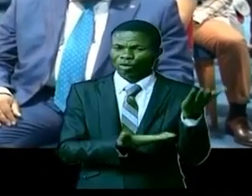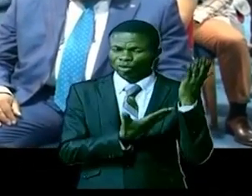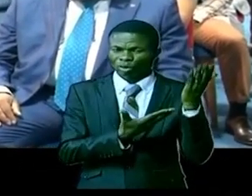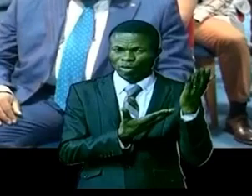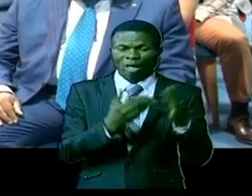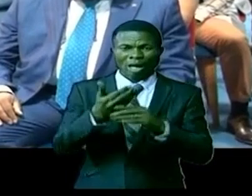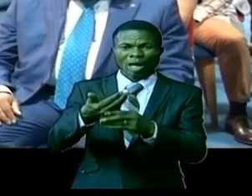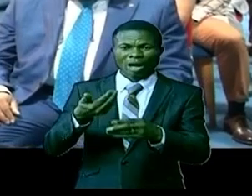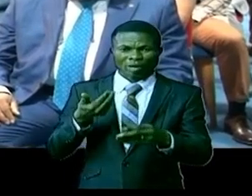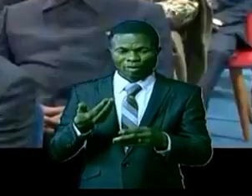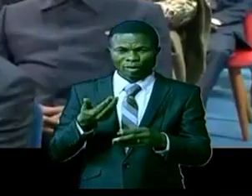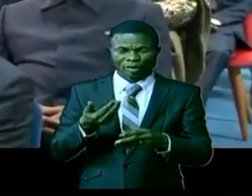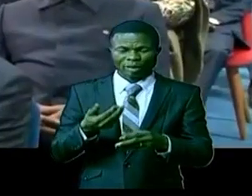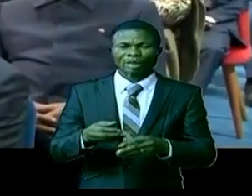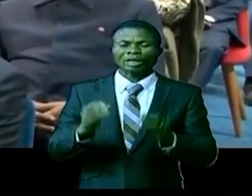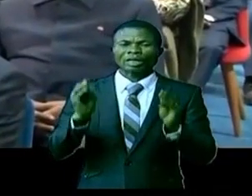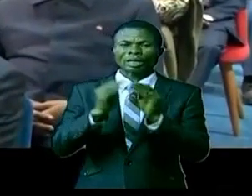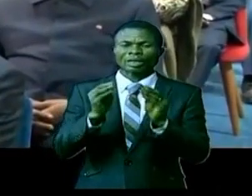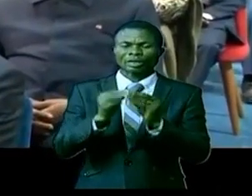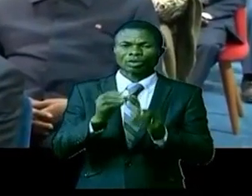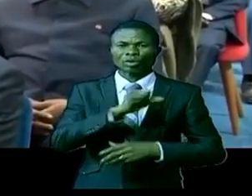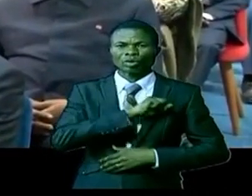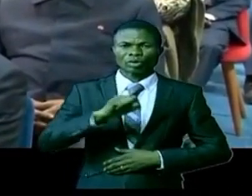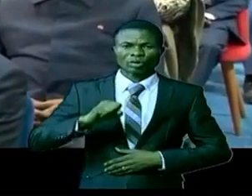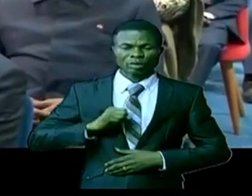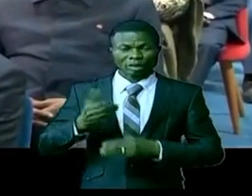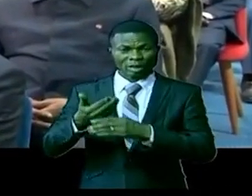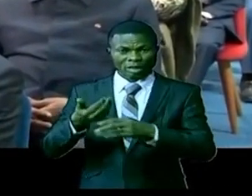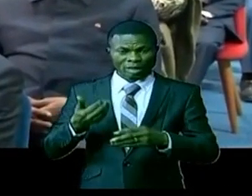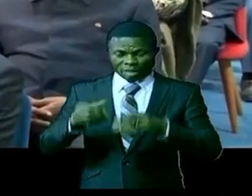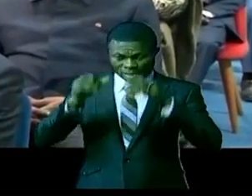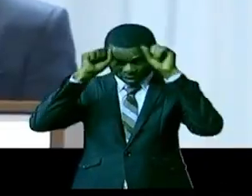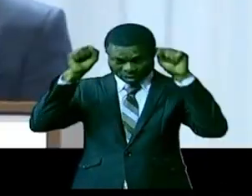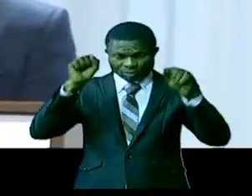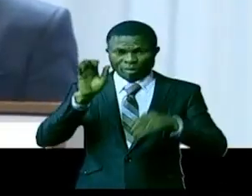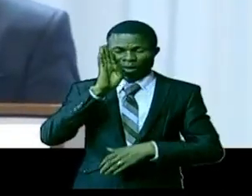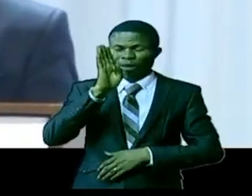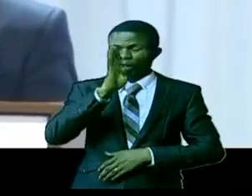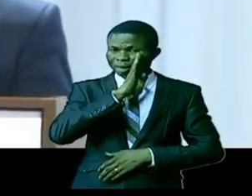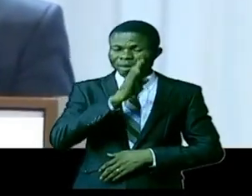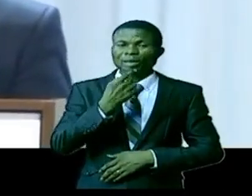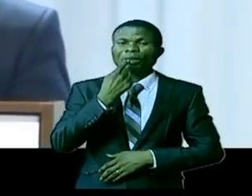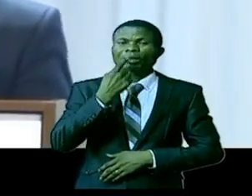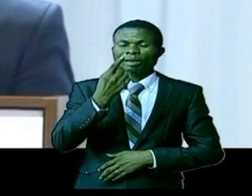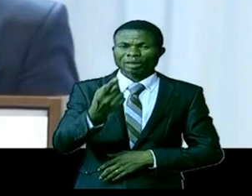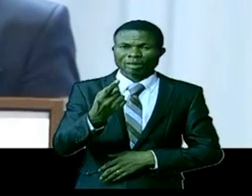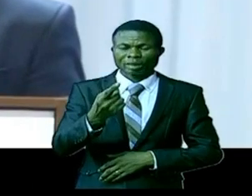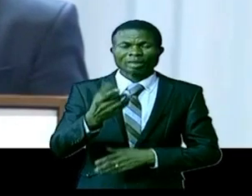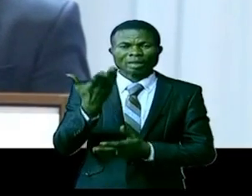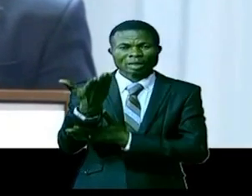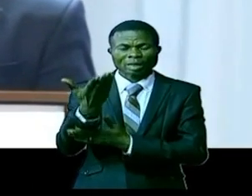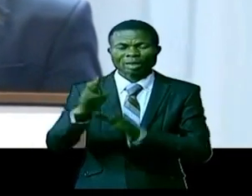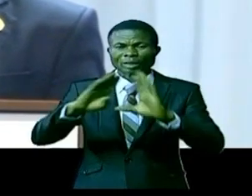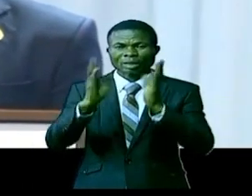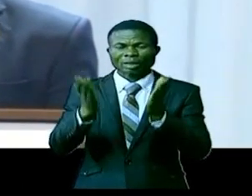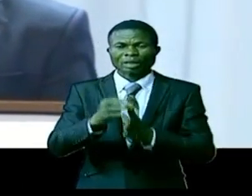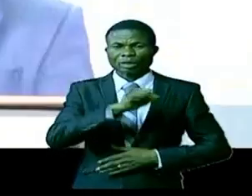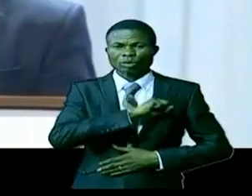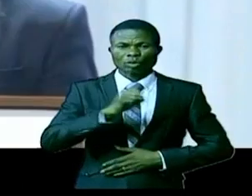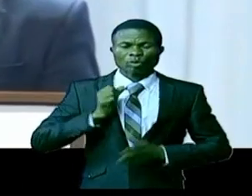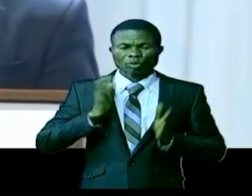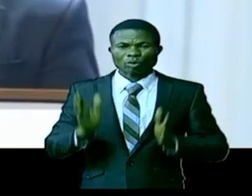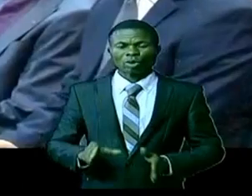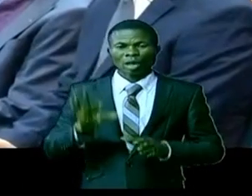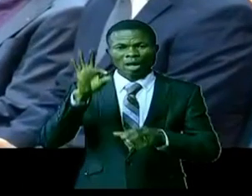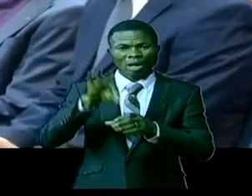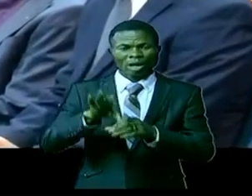veille de la plénière du Sénat, le président de la Chambre haute du Parlement a invité les sénateurs à voter la loi